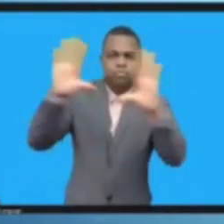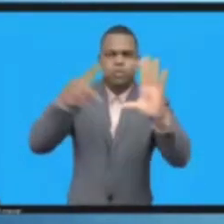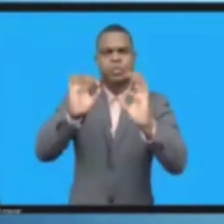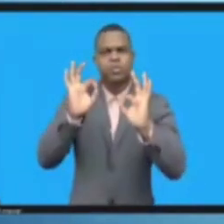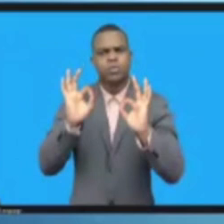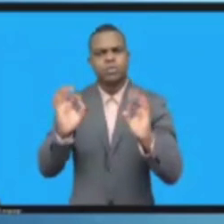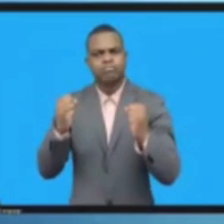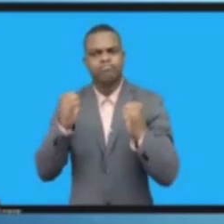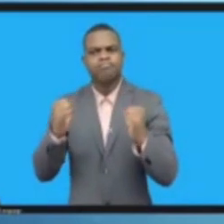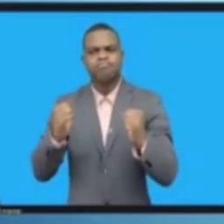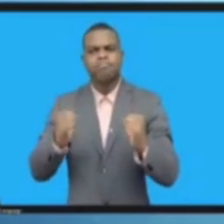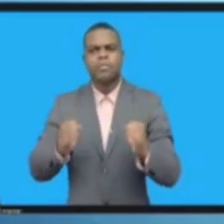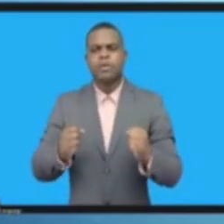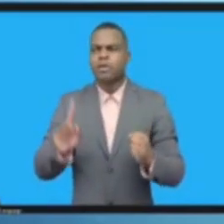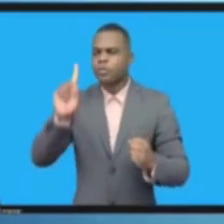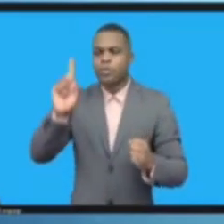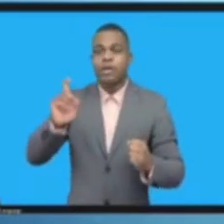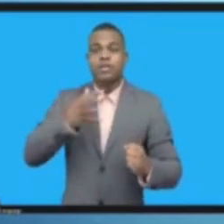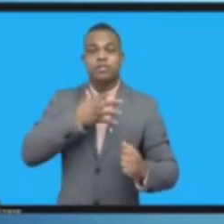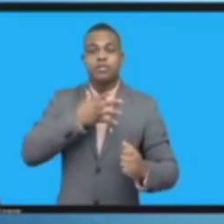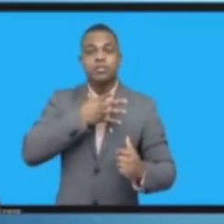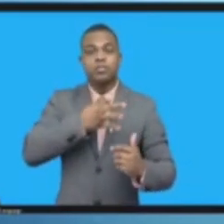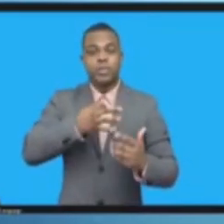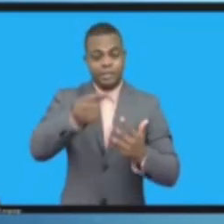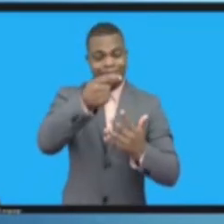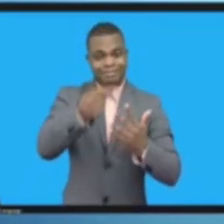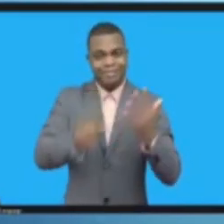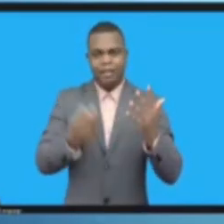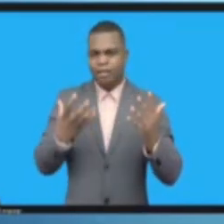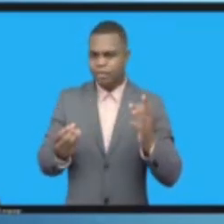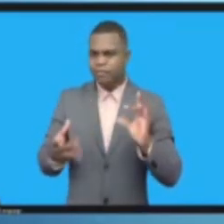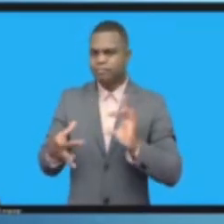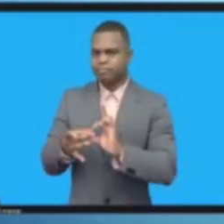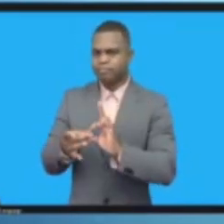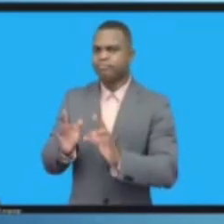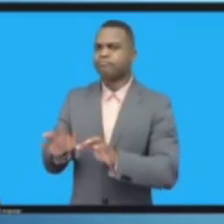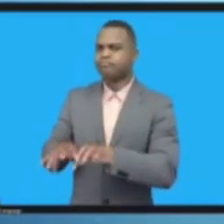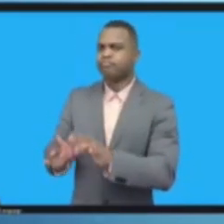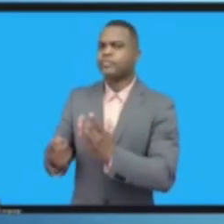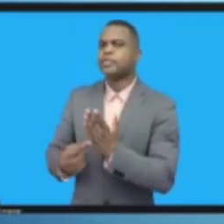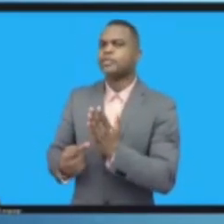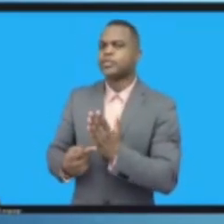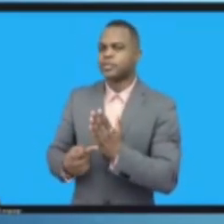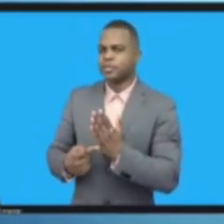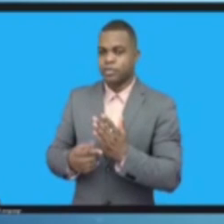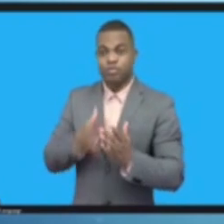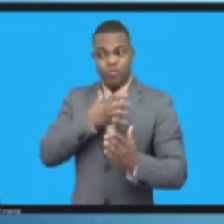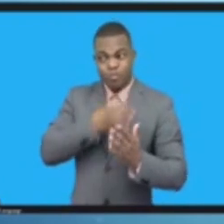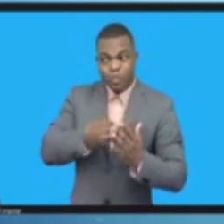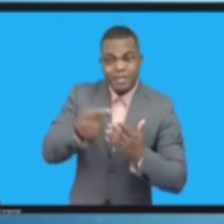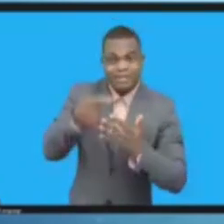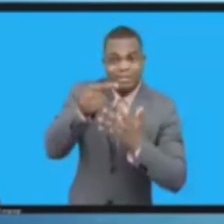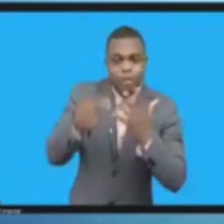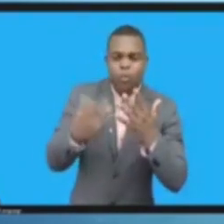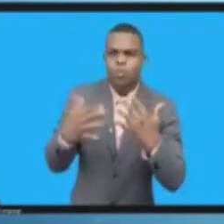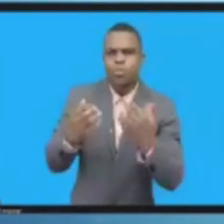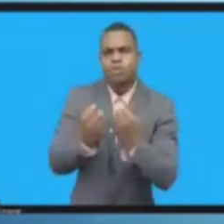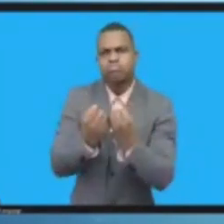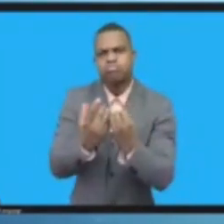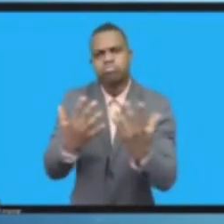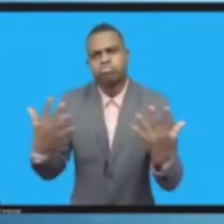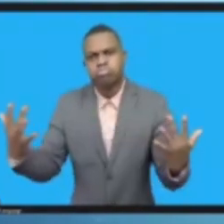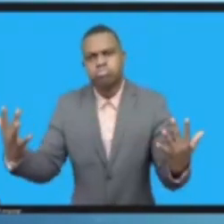pour des solutions. Oui, c'est une vision ambitieuse, mais c'est une vision que nous